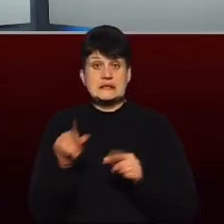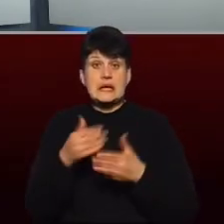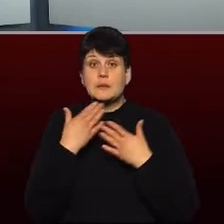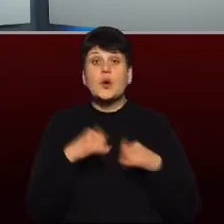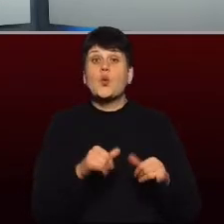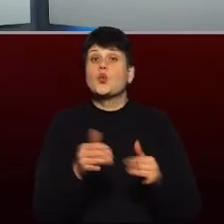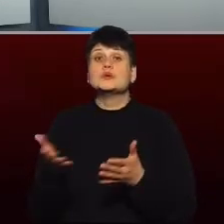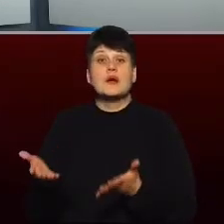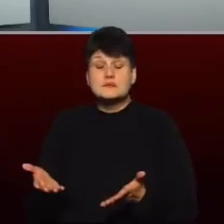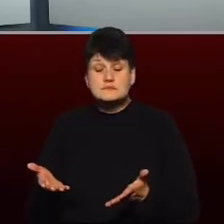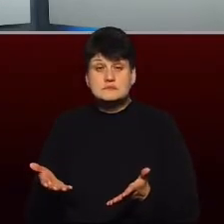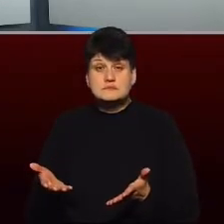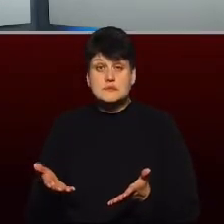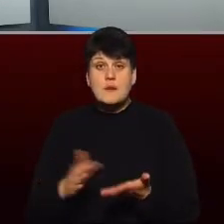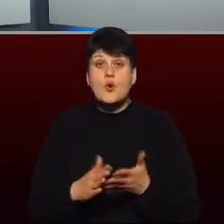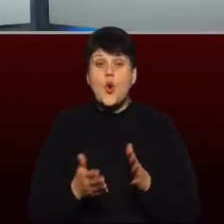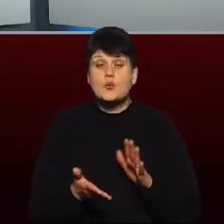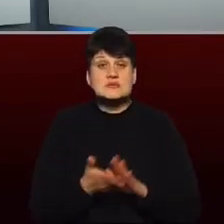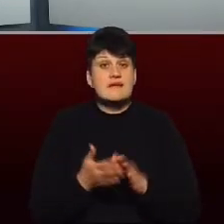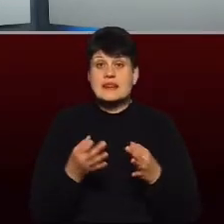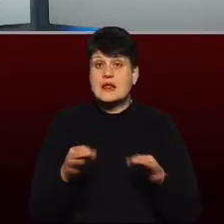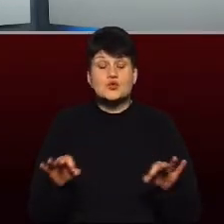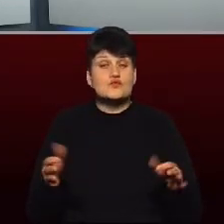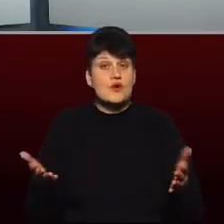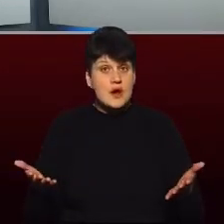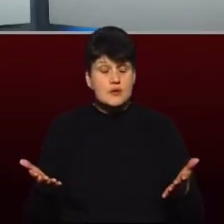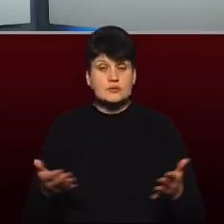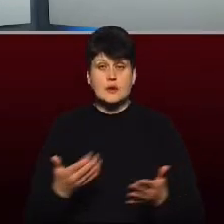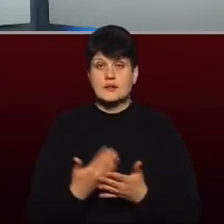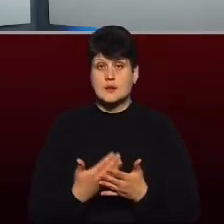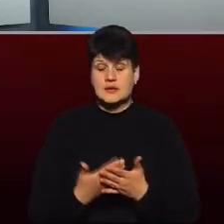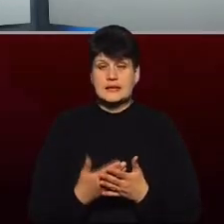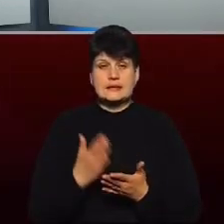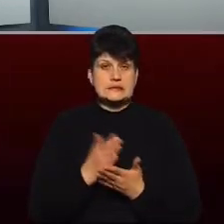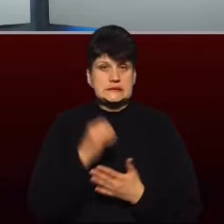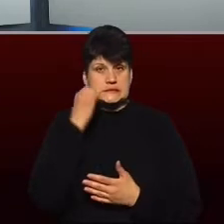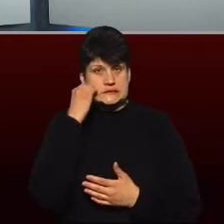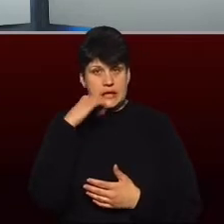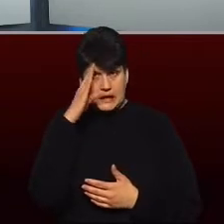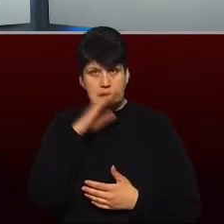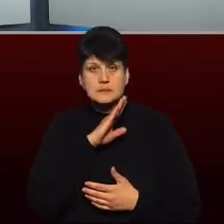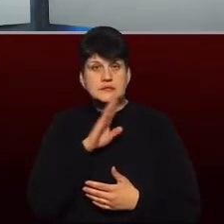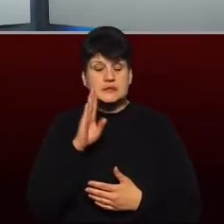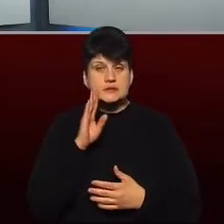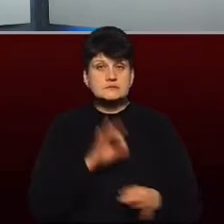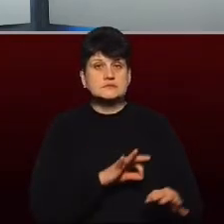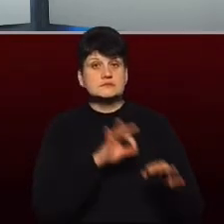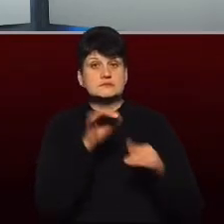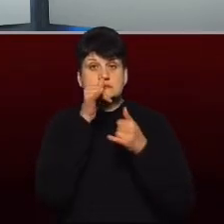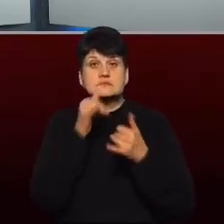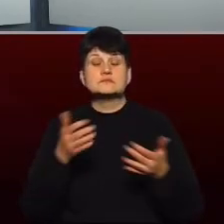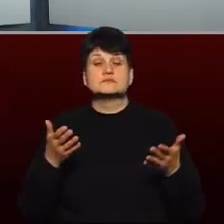ж обставини не дозволяють. От, наприклад, є перестарілі батьки, які не транспортабельні, так? Або